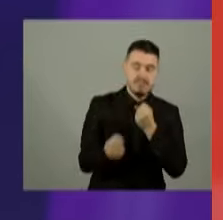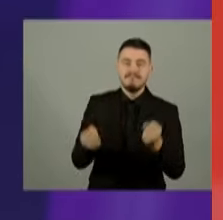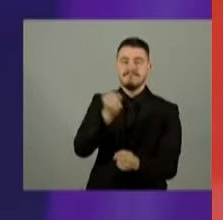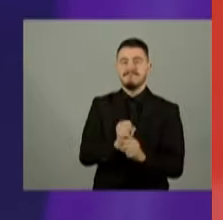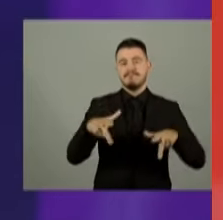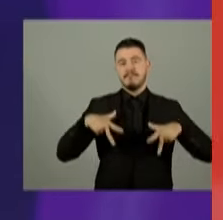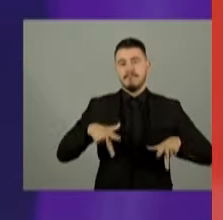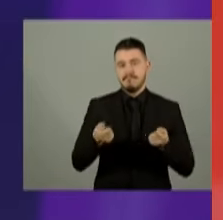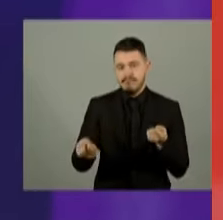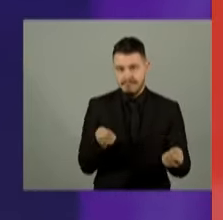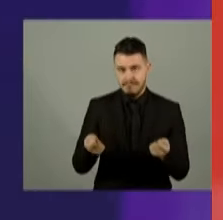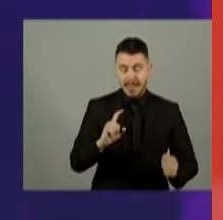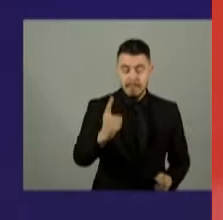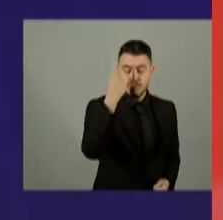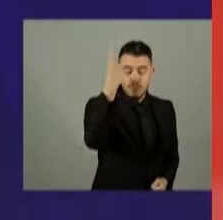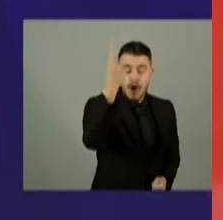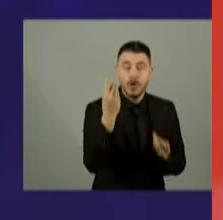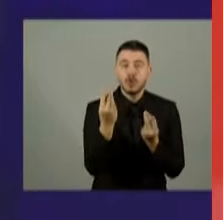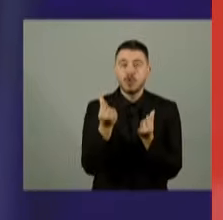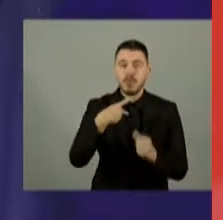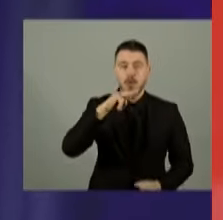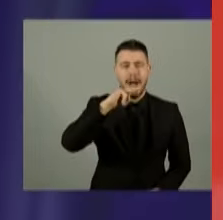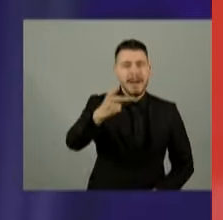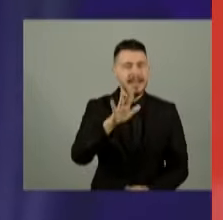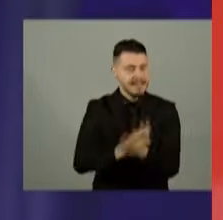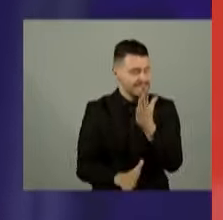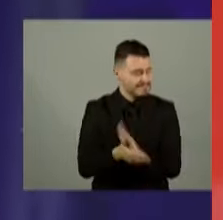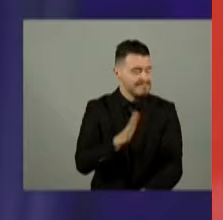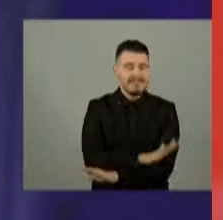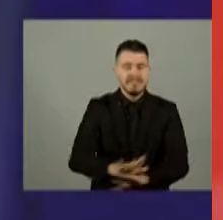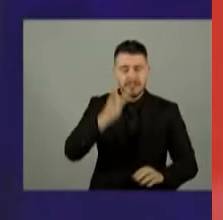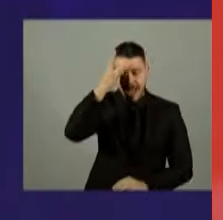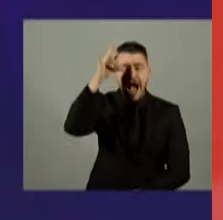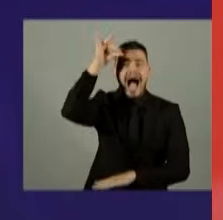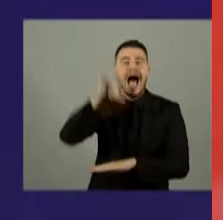δημοσιογράφοι είναι ένα καλά οργανωμένο σχέδιο από την πλευρά του κυρίου Αλέξη Τσίπρα?